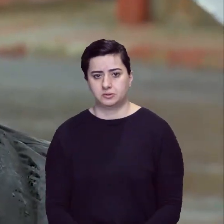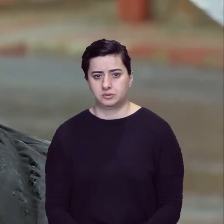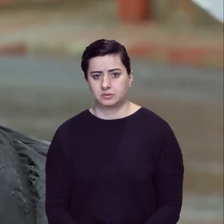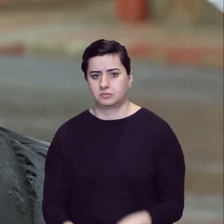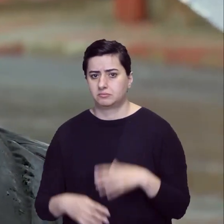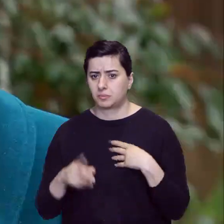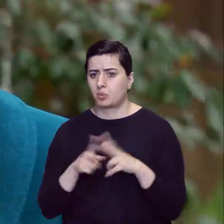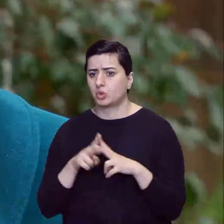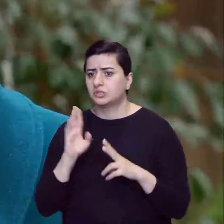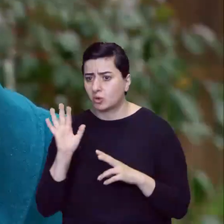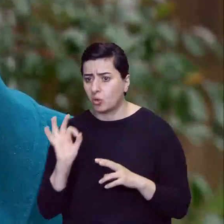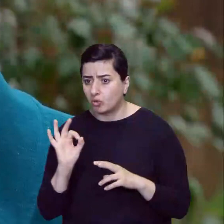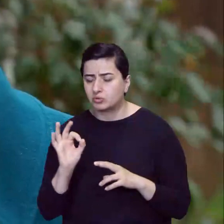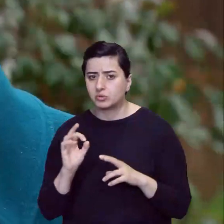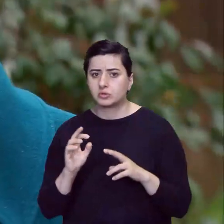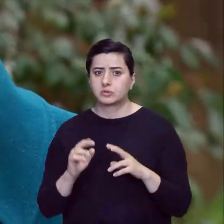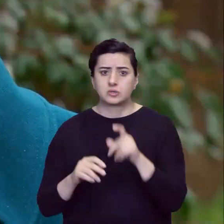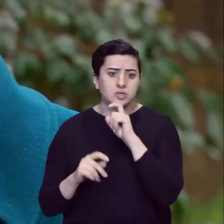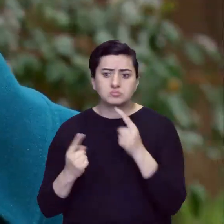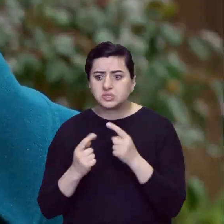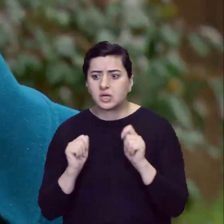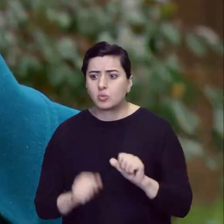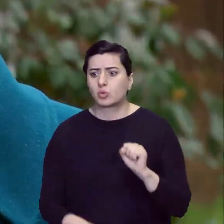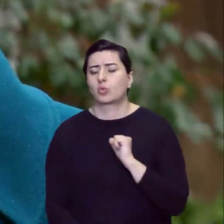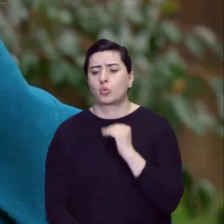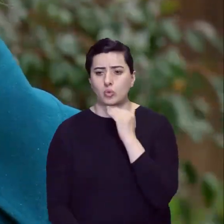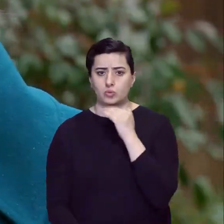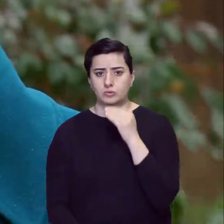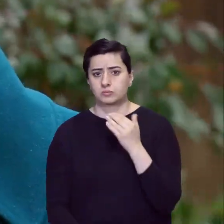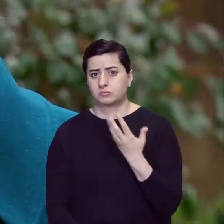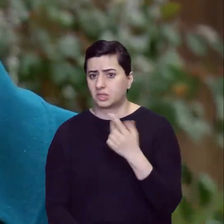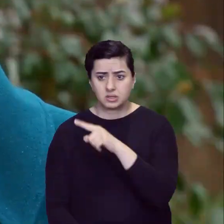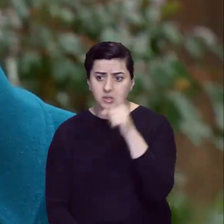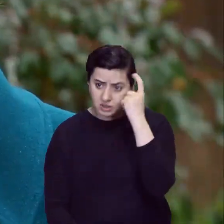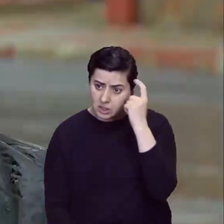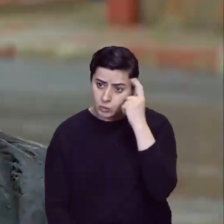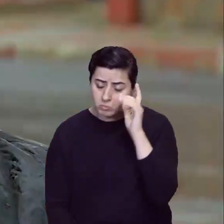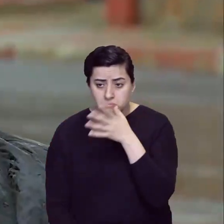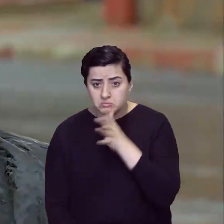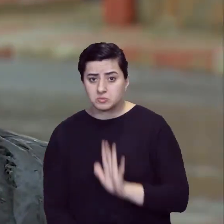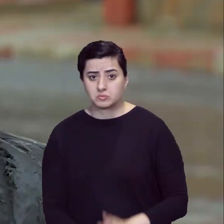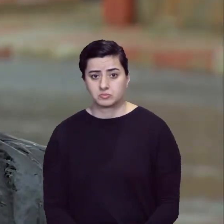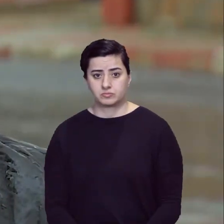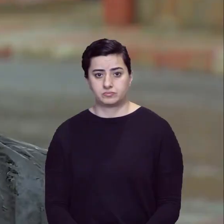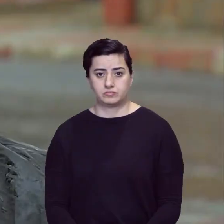Ben polise gidecektim ama Koray öyle deyince yanlış bir şey yapmaktan korktum. Belki tanıyordur diye düşündüm.